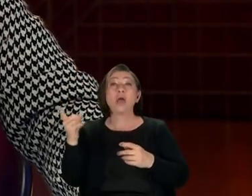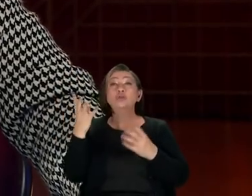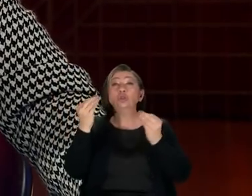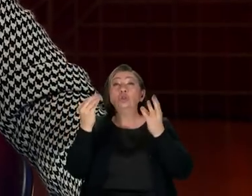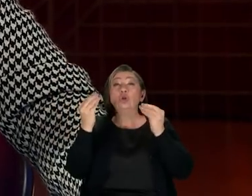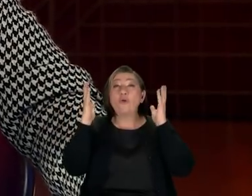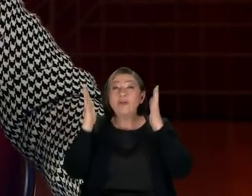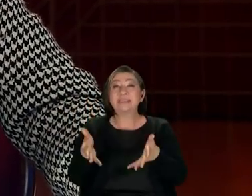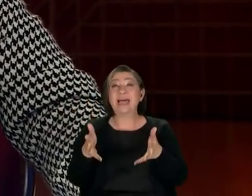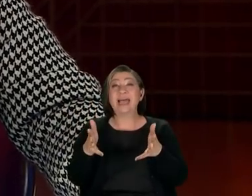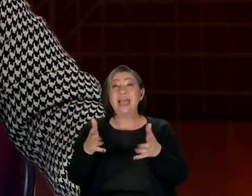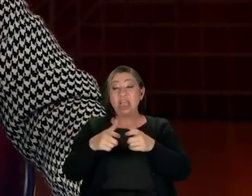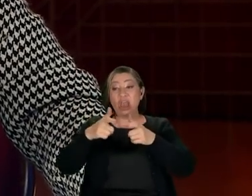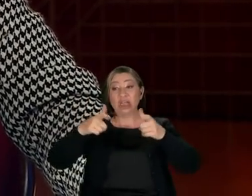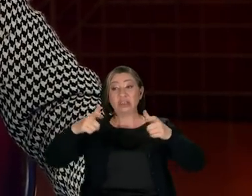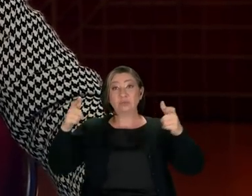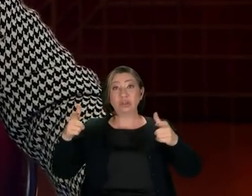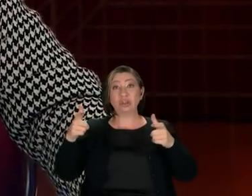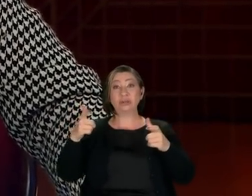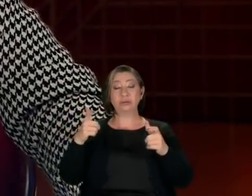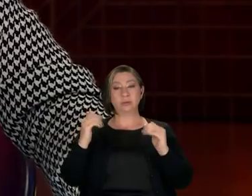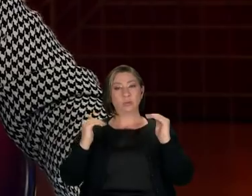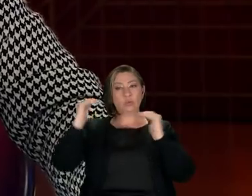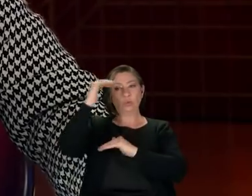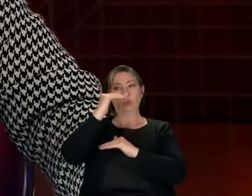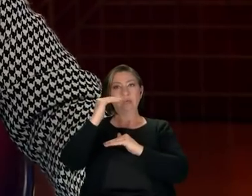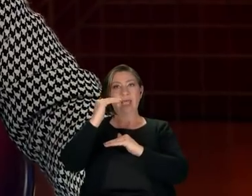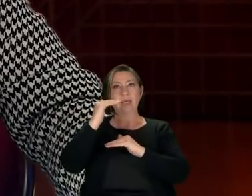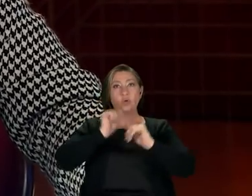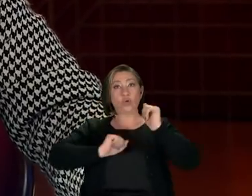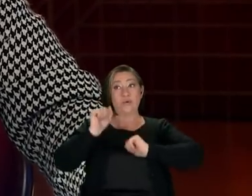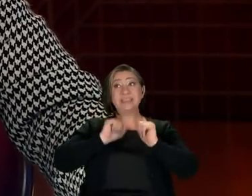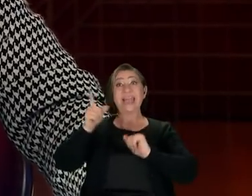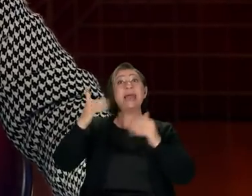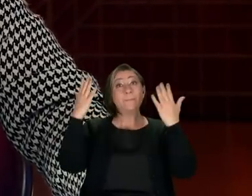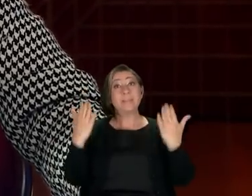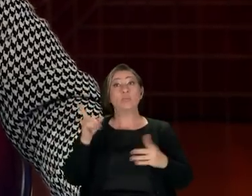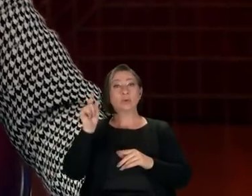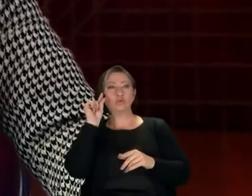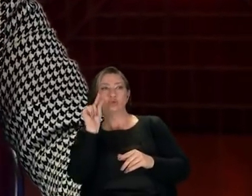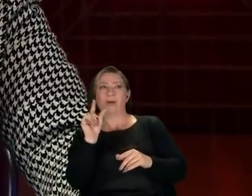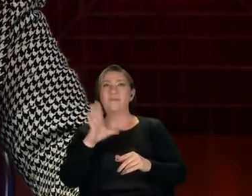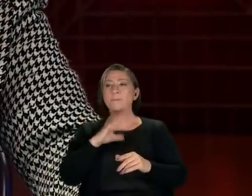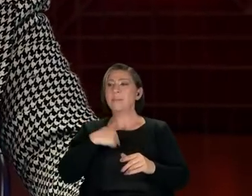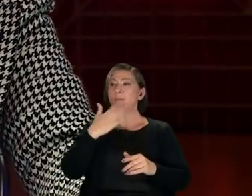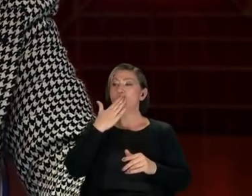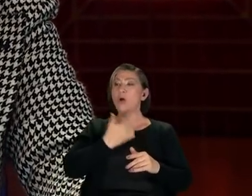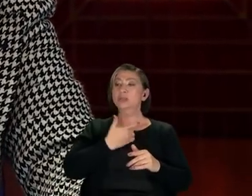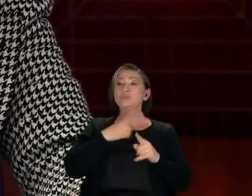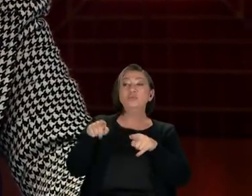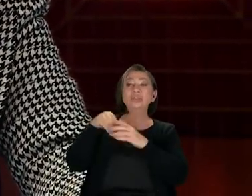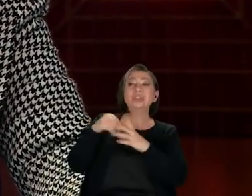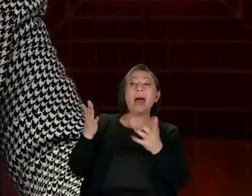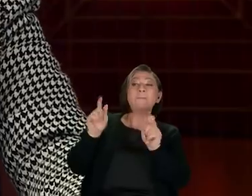çok gelişmiş ve aristokrat üniversiteleri bile bundan kuşku duyar. Yani benim öğrencim burada ne